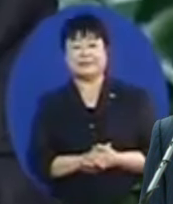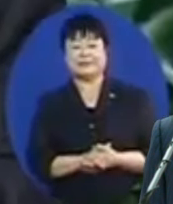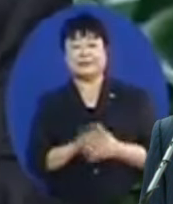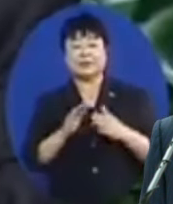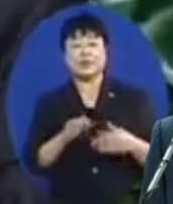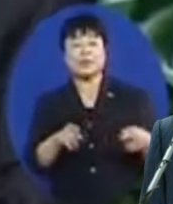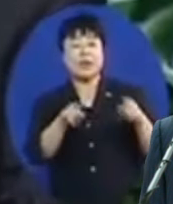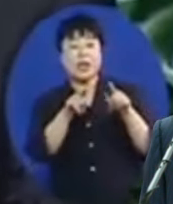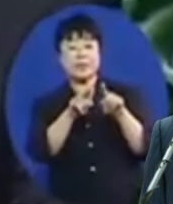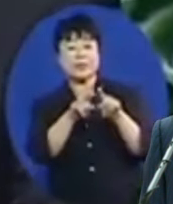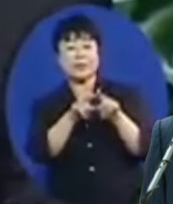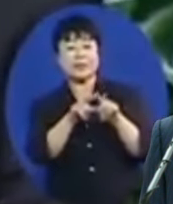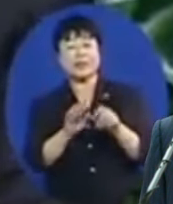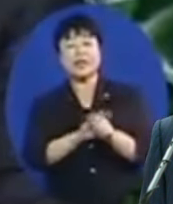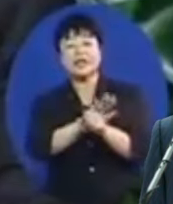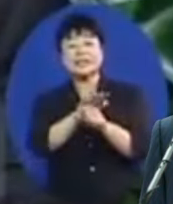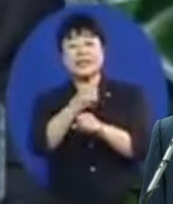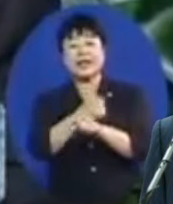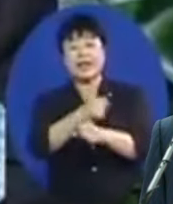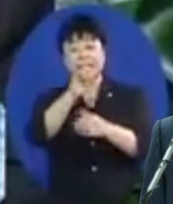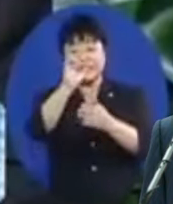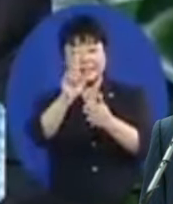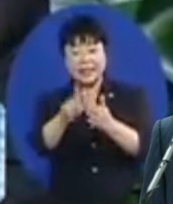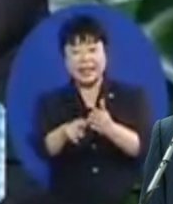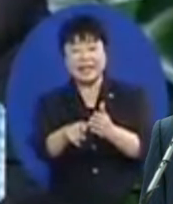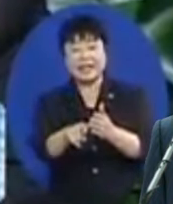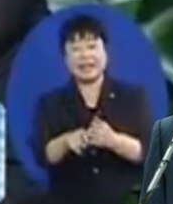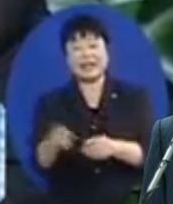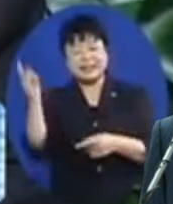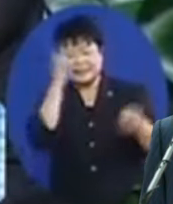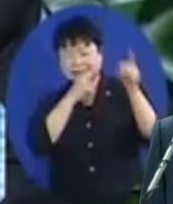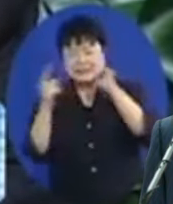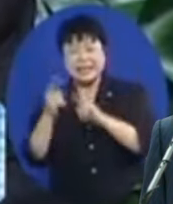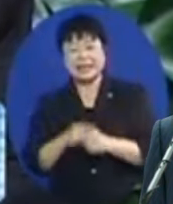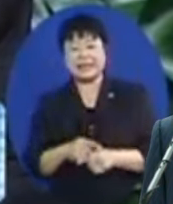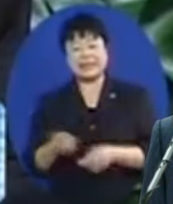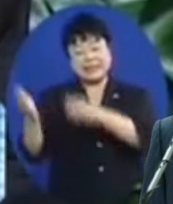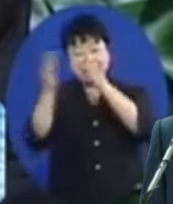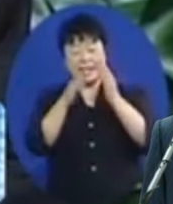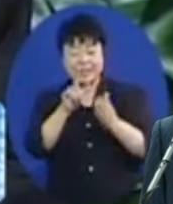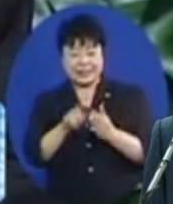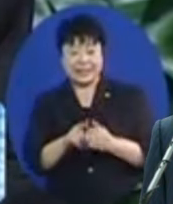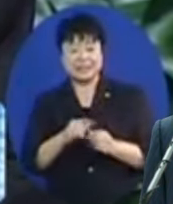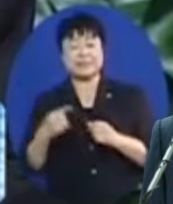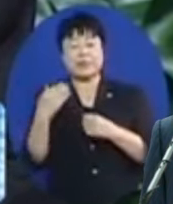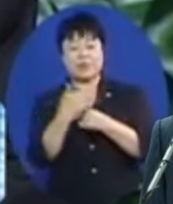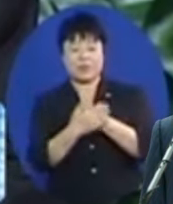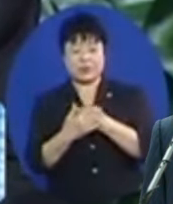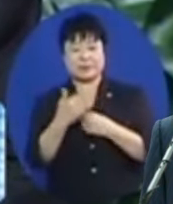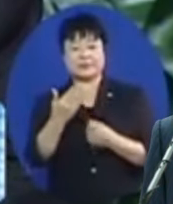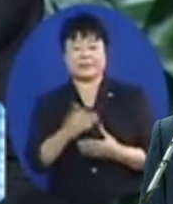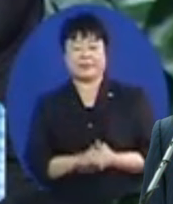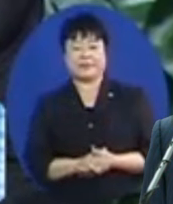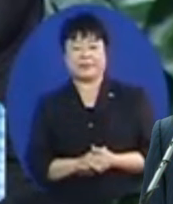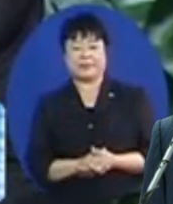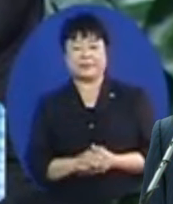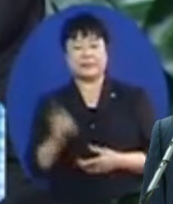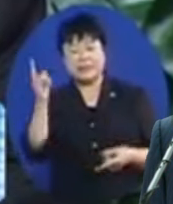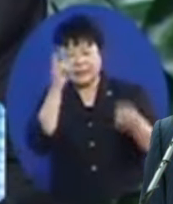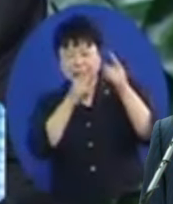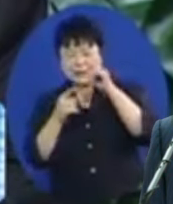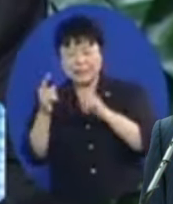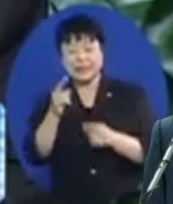저는 오늘 여러분과 함께 상한 갈대라는 제목으로 은혜를 나누고자 합니다. 갈대밭에 가보면 상한